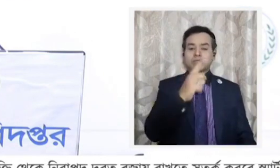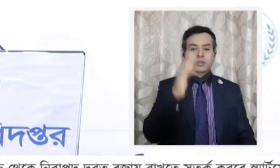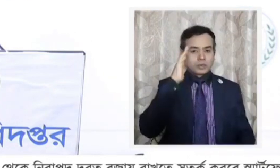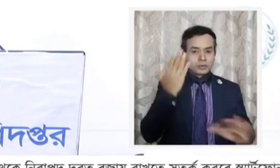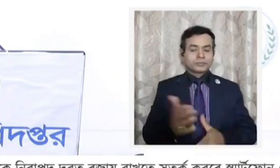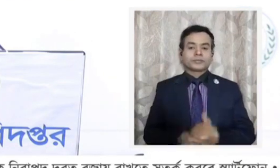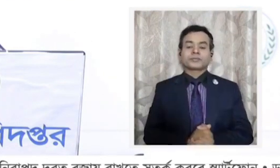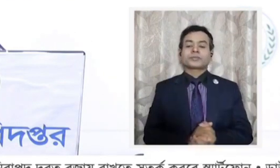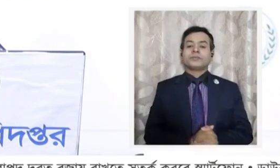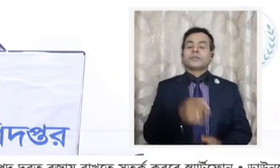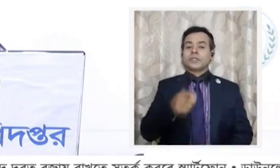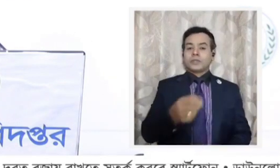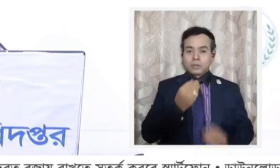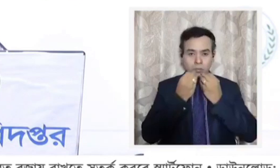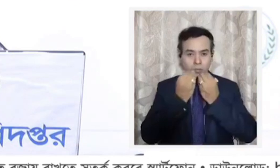100 বছরের 1 জন।